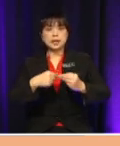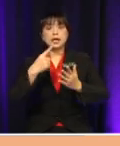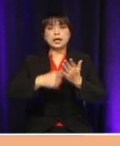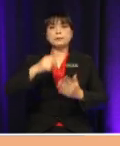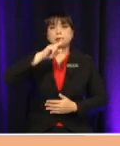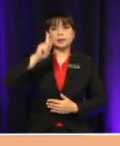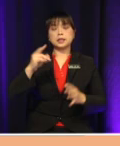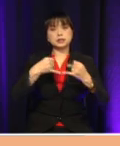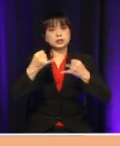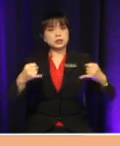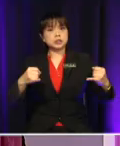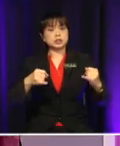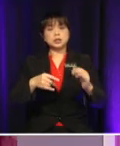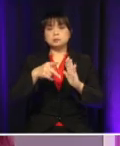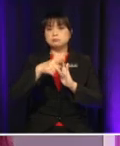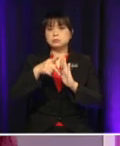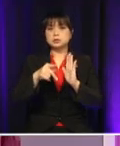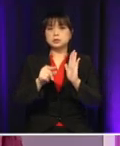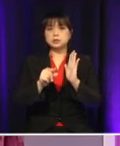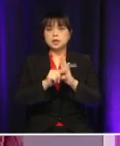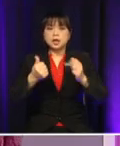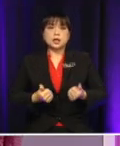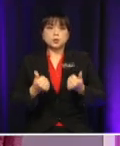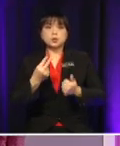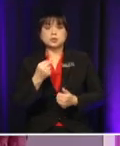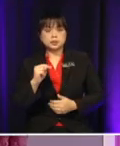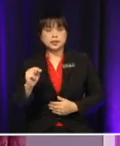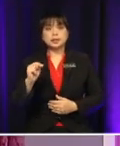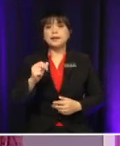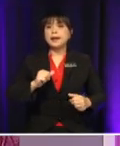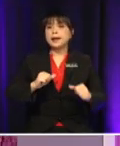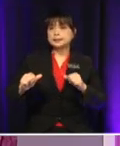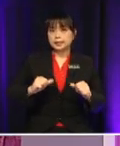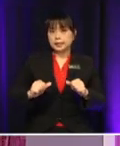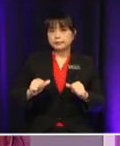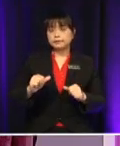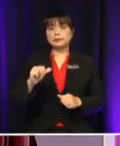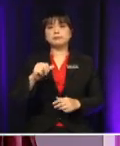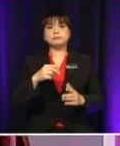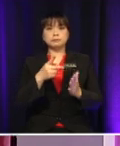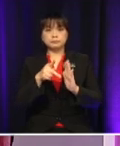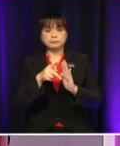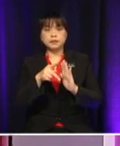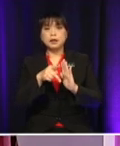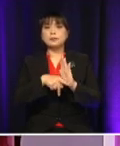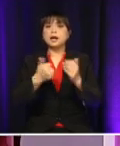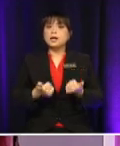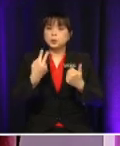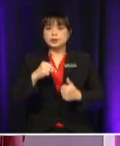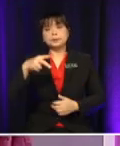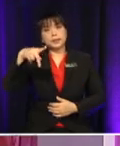jenis pengangkutan pengangkutan active pengangkutan pasif di sinilah yang eee asas biologi itu akan digunakan di sini